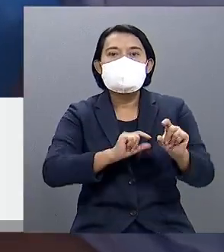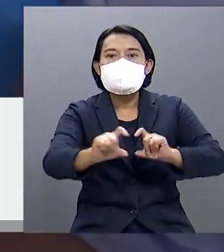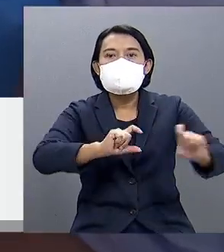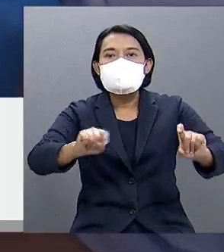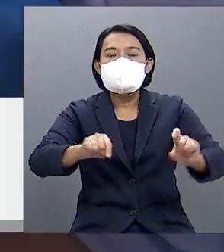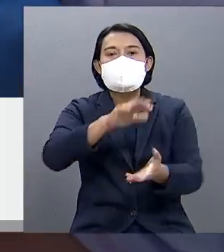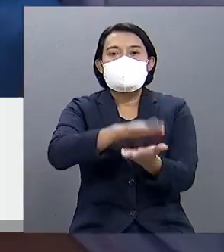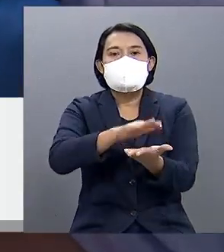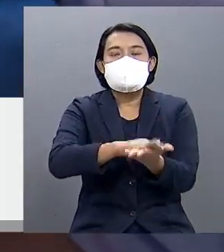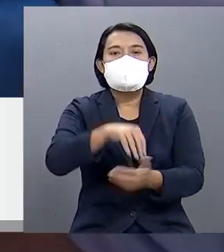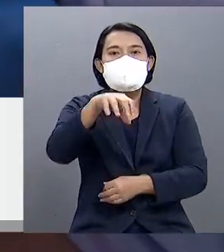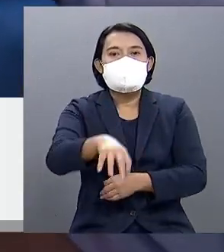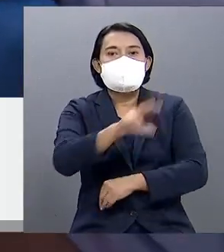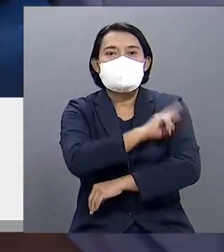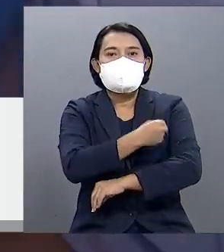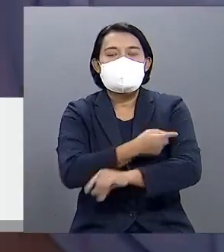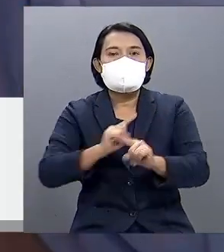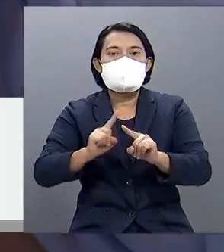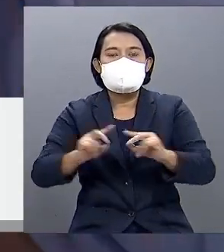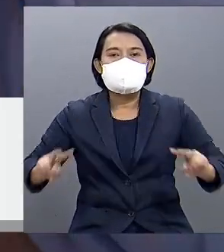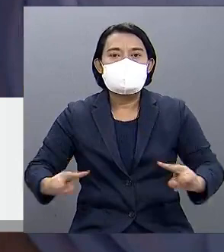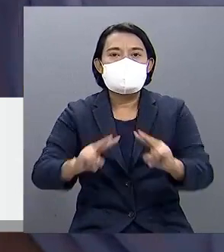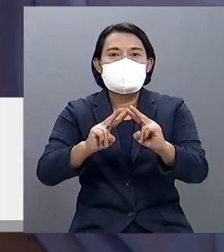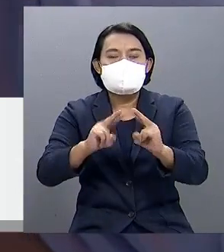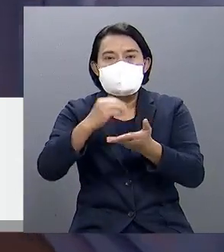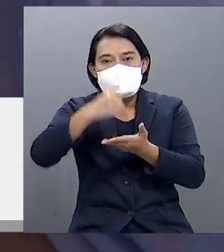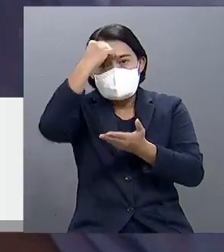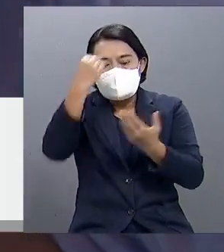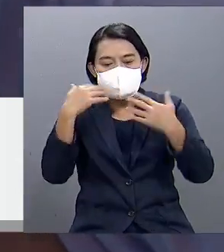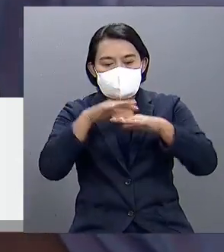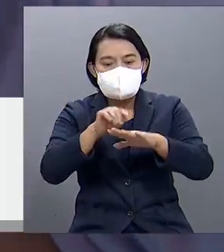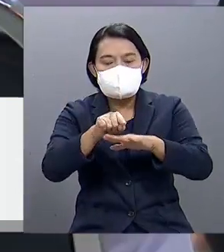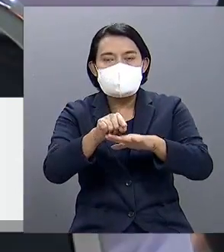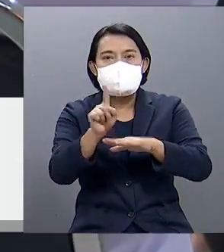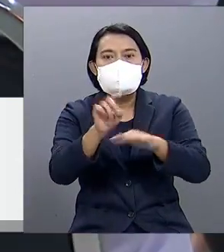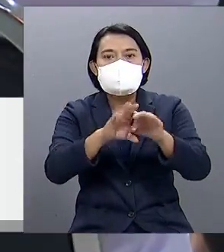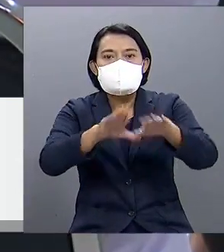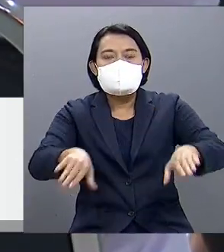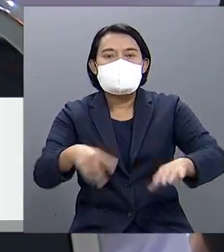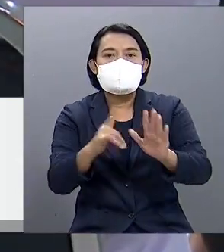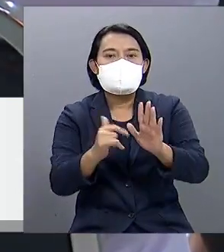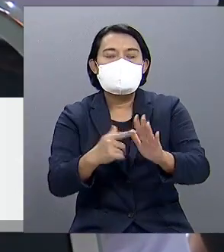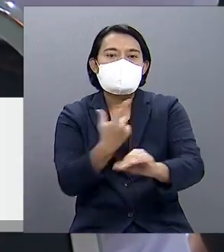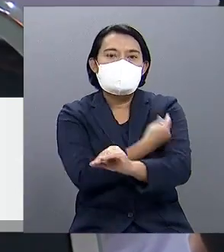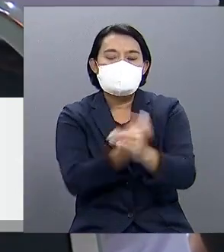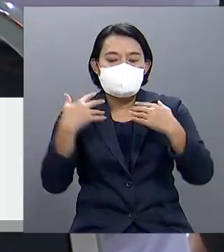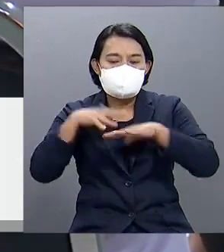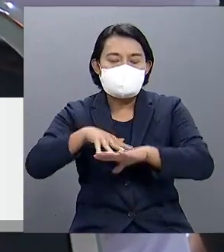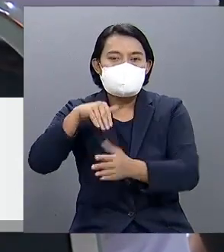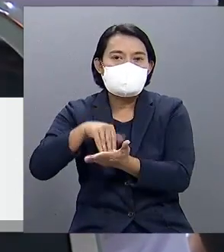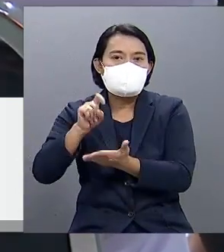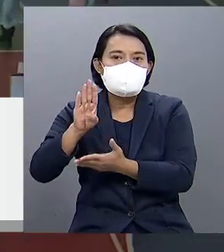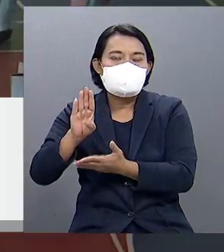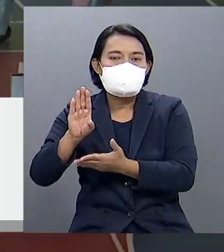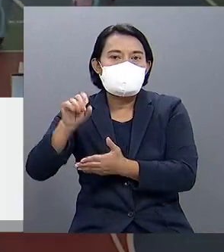ยมีการประสานกระทรวงศึกษาธิการดำเนินการฉีดวัคซีนให้เด็กรวมทั้งอาจประสานศูนย์ฉีดกลางบางซื่อเป็นจุดฉีดร่วมด้ว